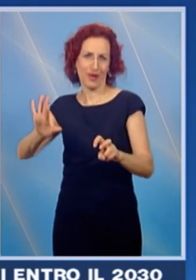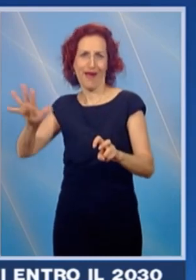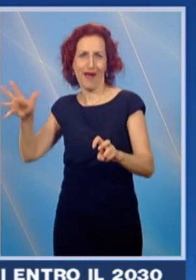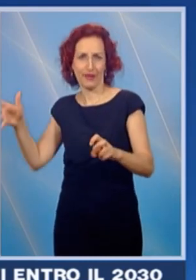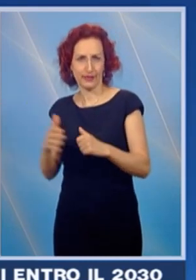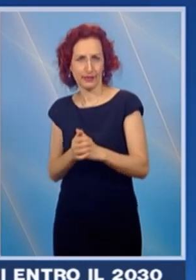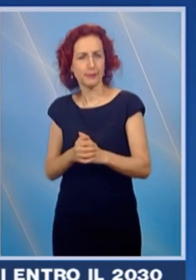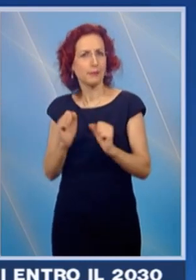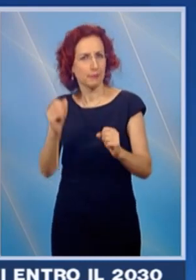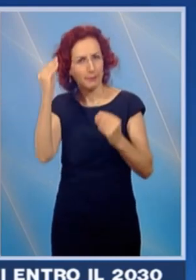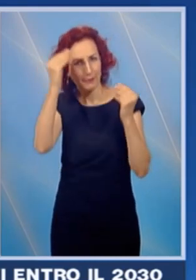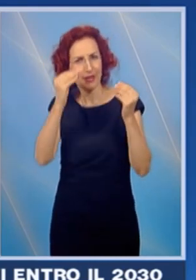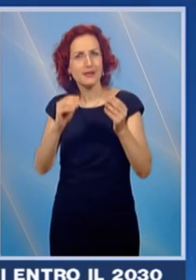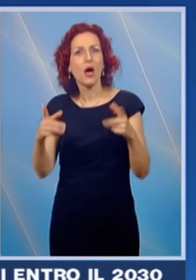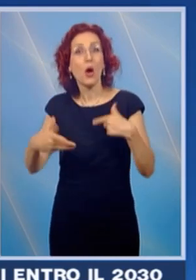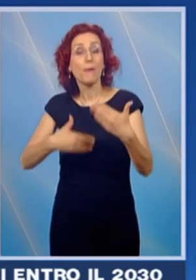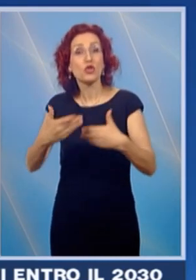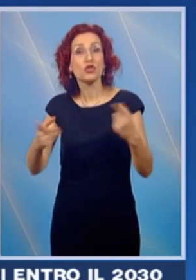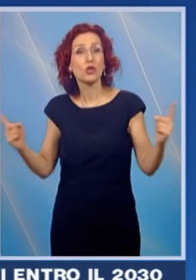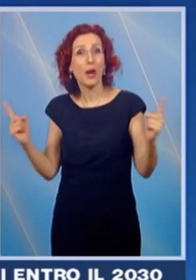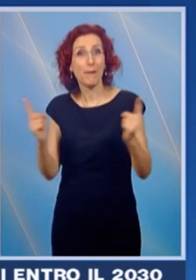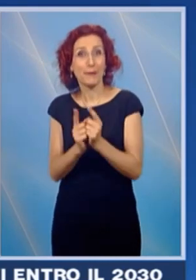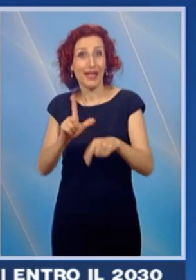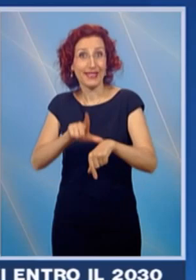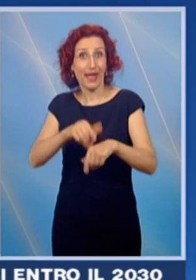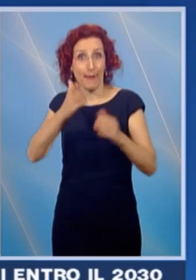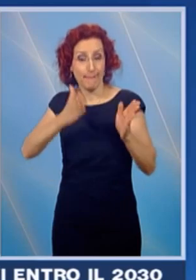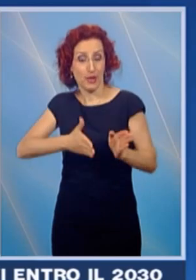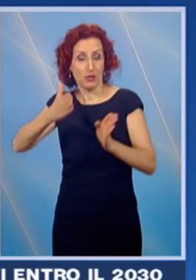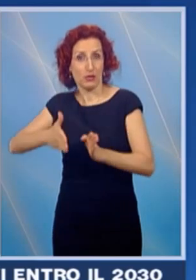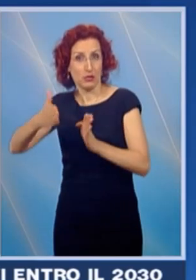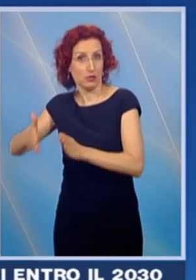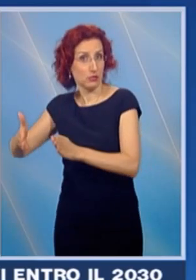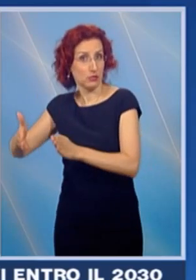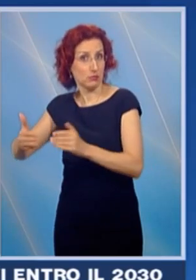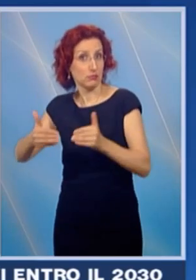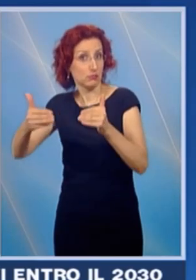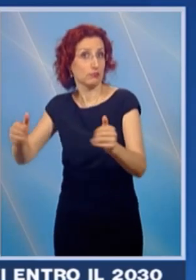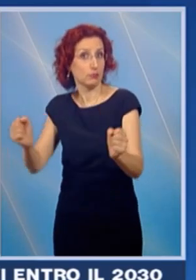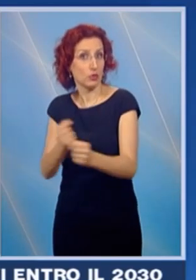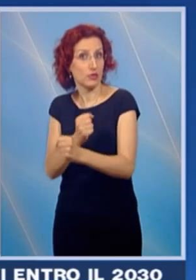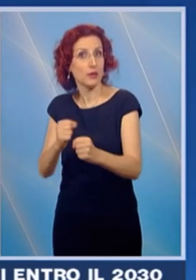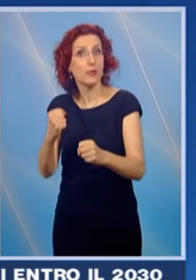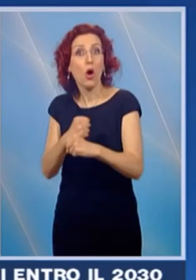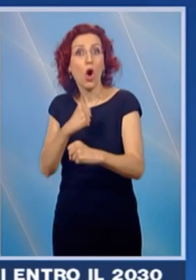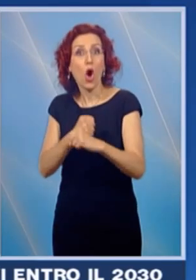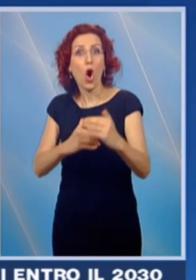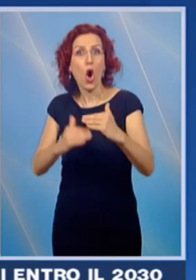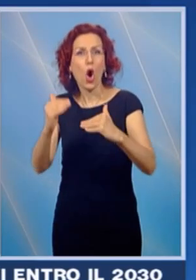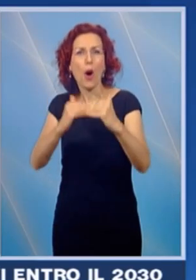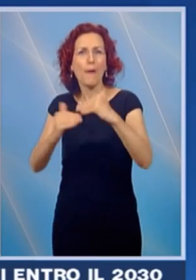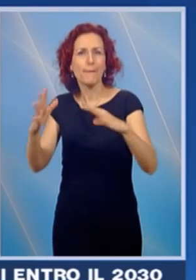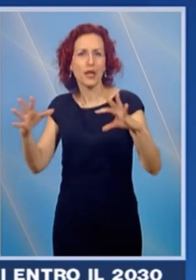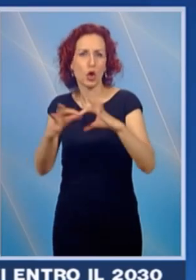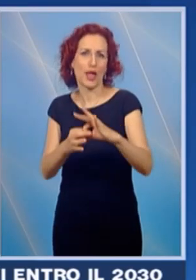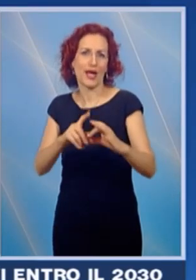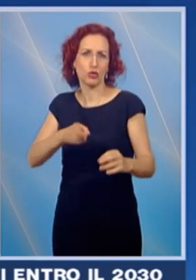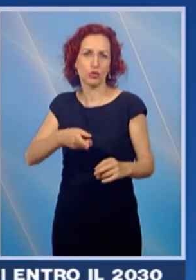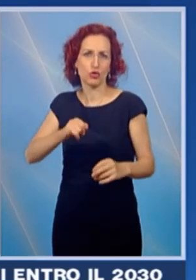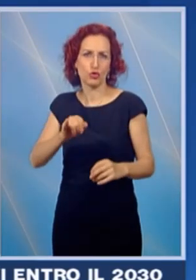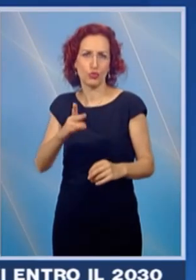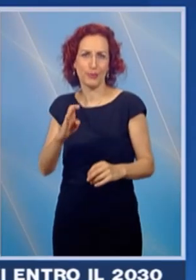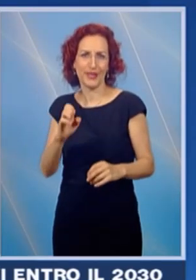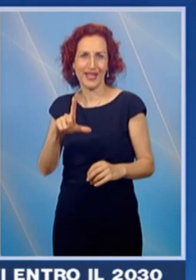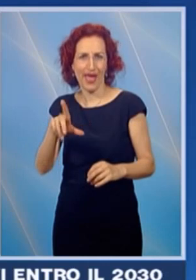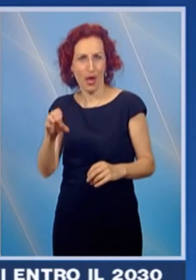procedure abbreviate con tempi contingentati e improrogabili per la valutazione di opere riguardanti il Giubileo o le